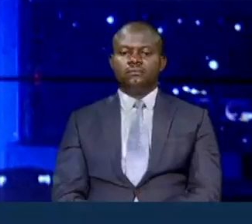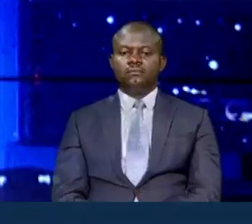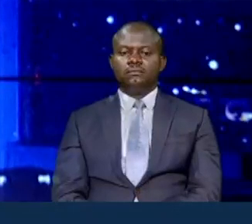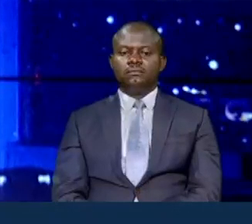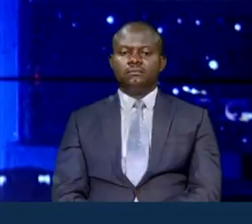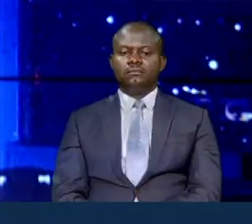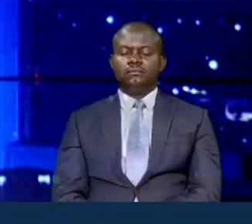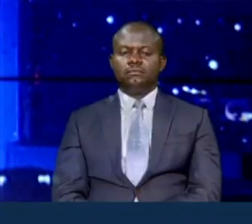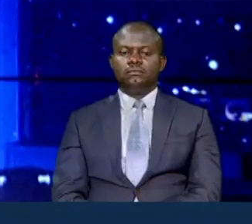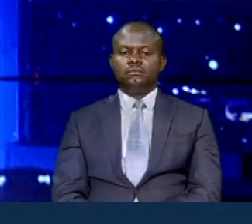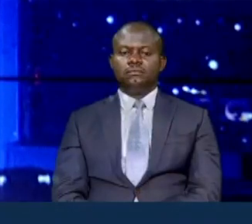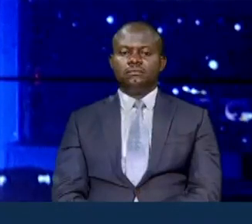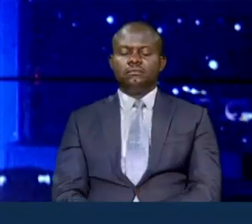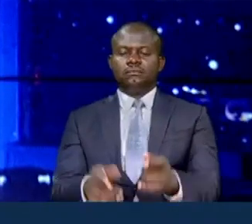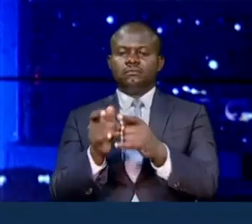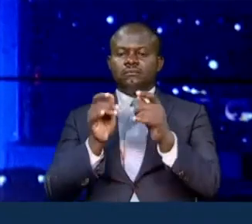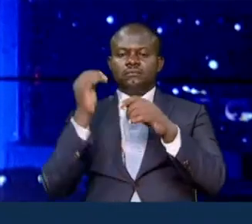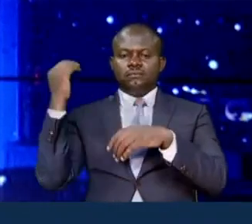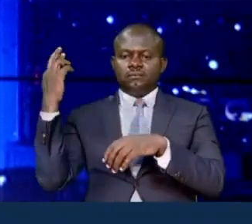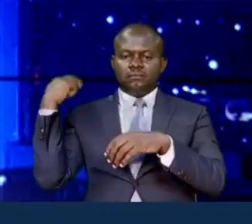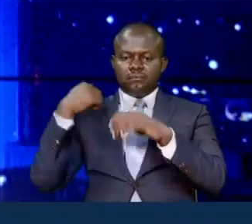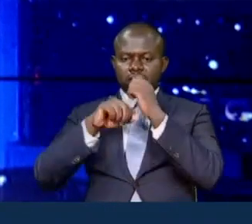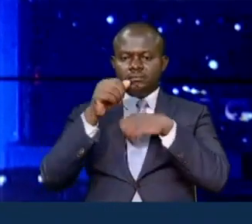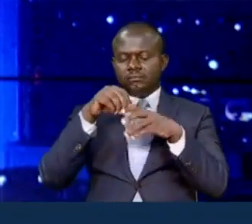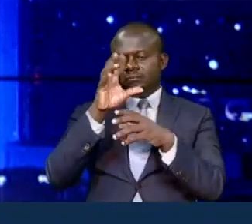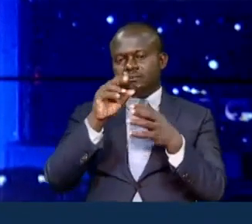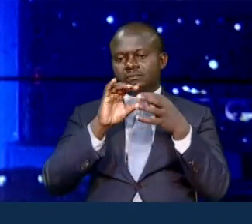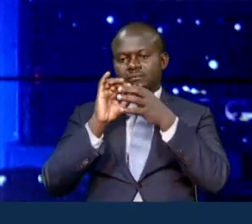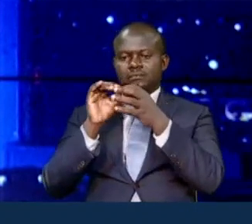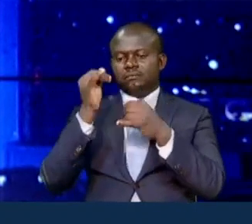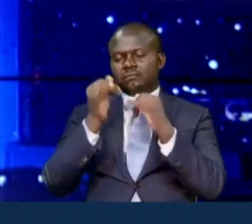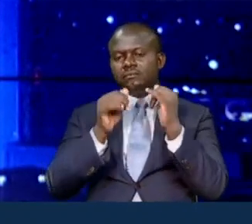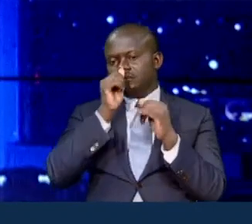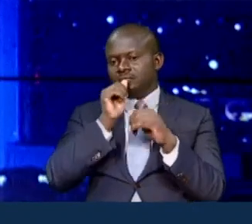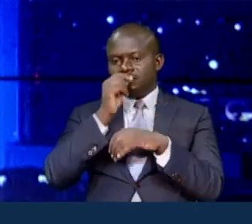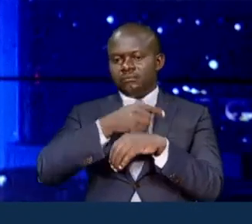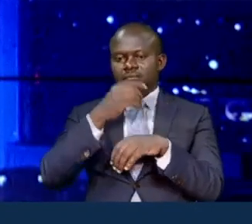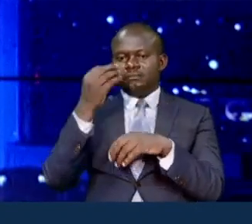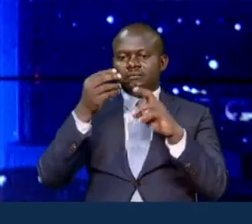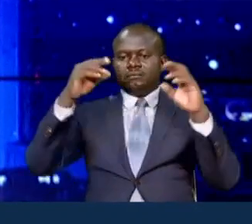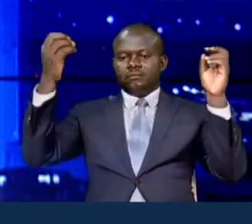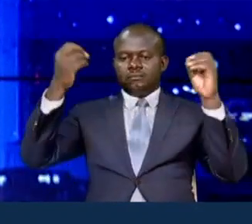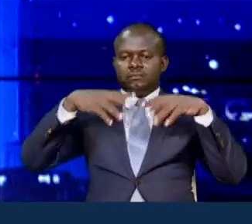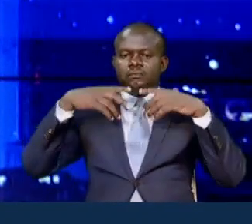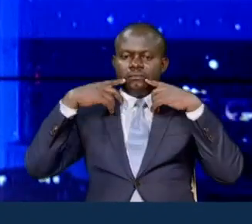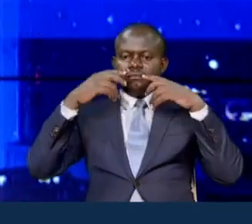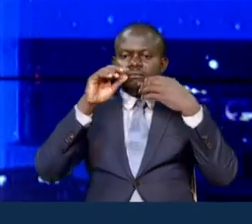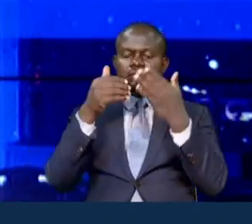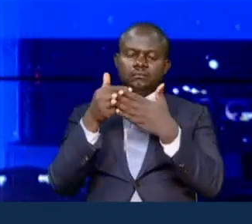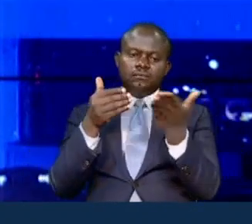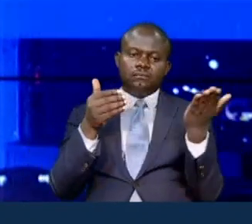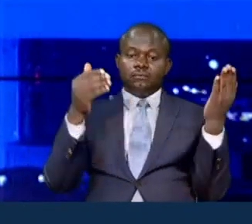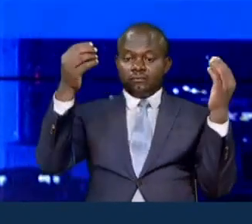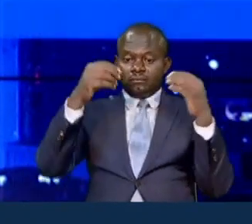Abagize inama nshingwabikorwa y'umuryango Afurika yunze ubumwe basoje umwiherero w'iminsi itatu waberaga I Kigali bakabemeza ko imbogamizi zagaragaye